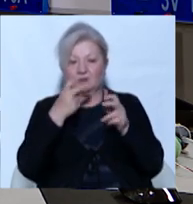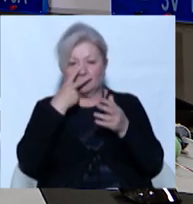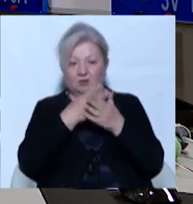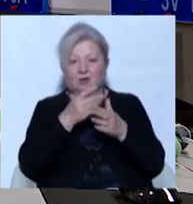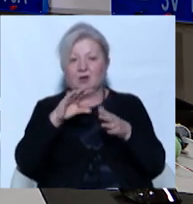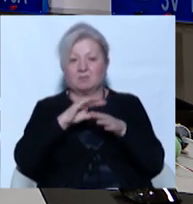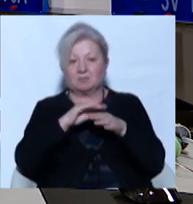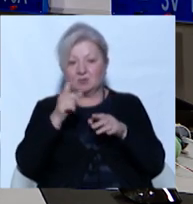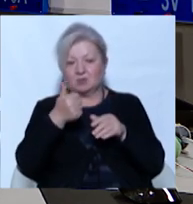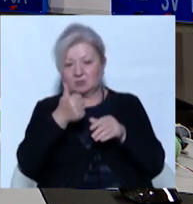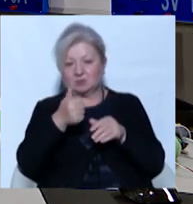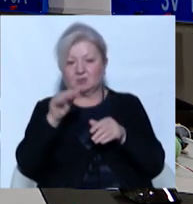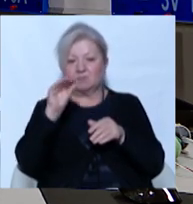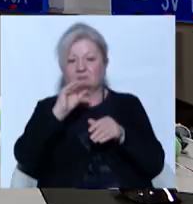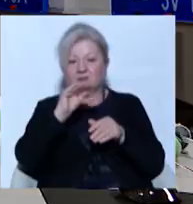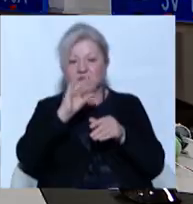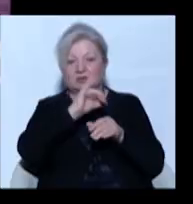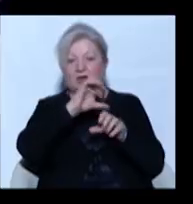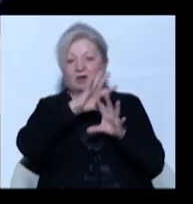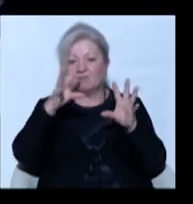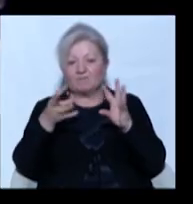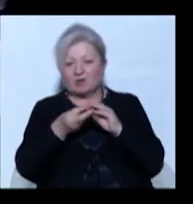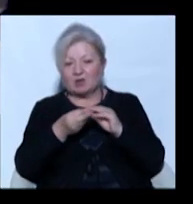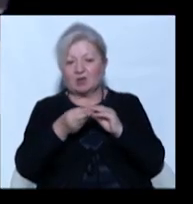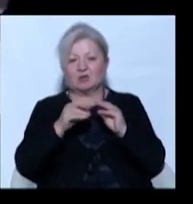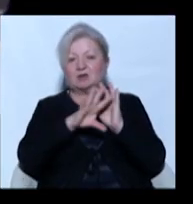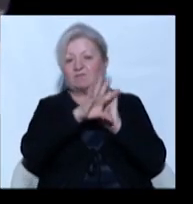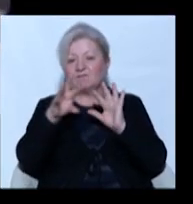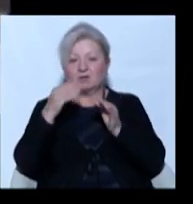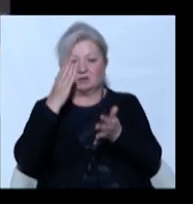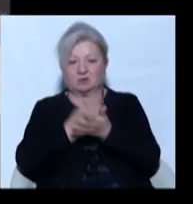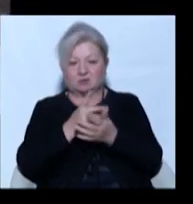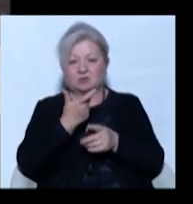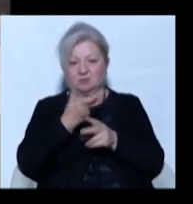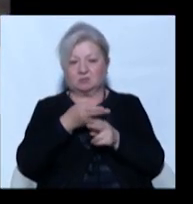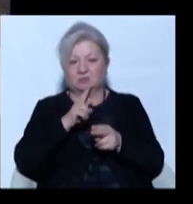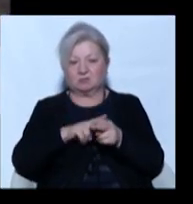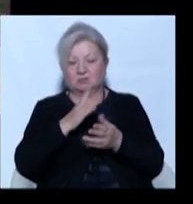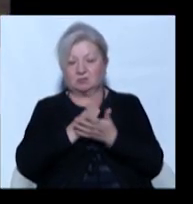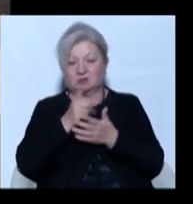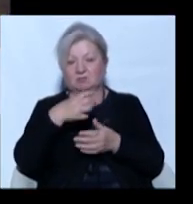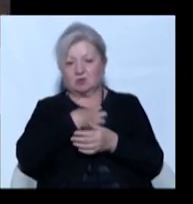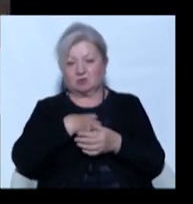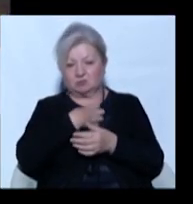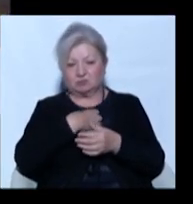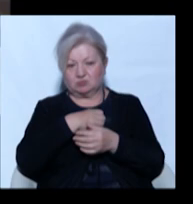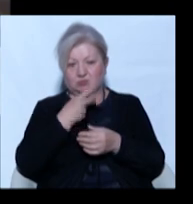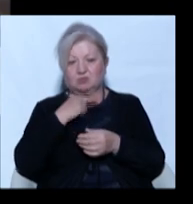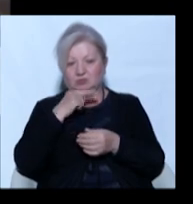როგორც ხედავთ, ფიზიკა ყველგან და ყველაფერშია. ეს არის ყველაზე მნიშვნელოვანი, რასაც მე ვამახვილებ